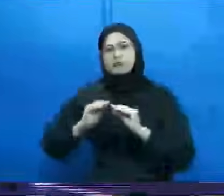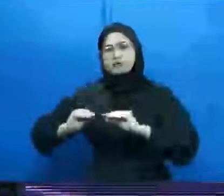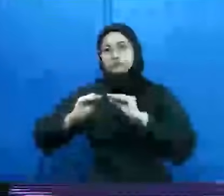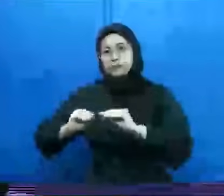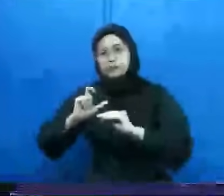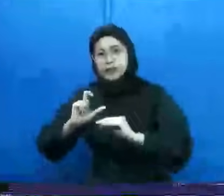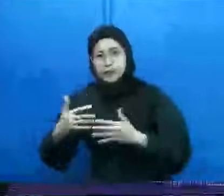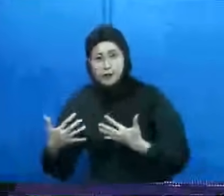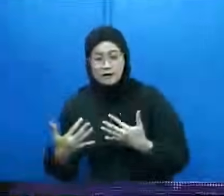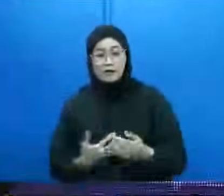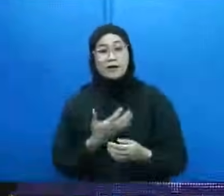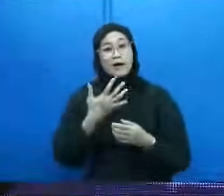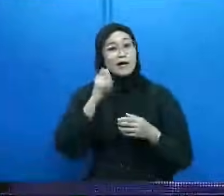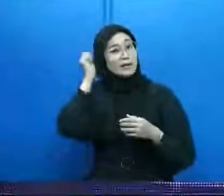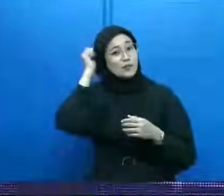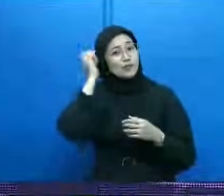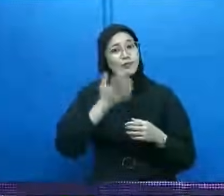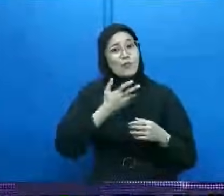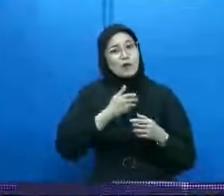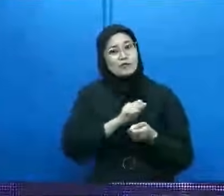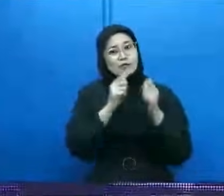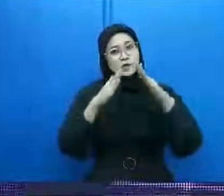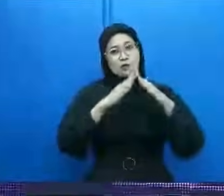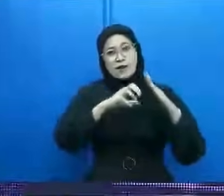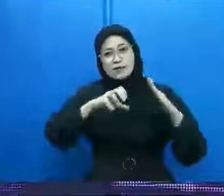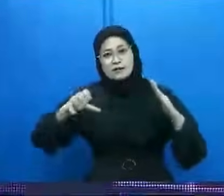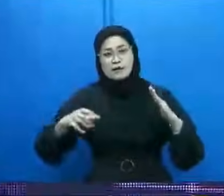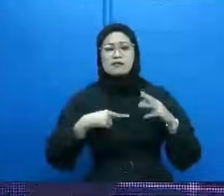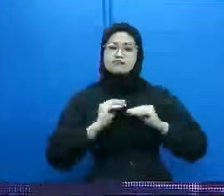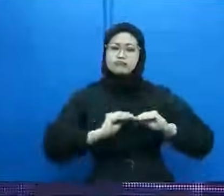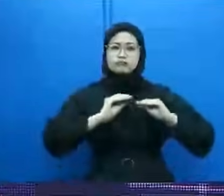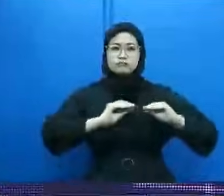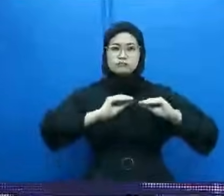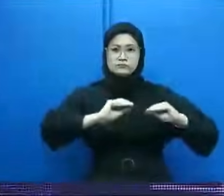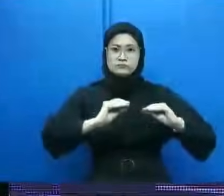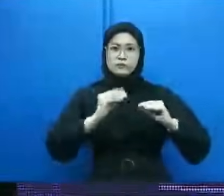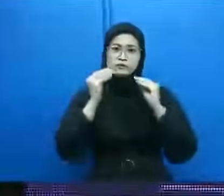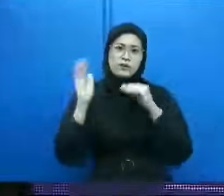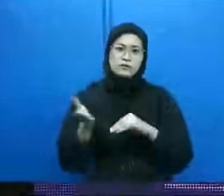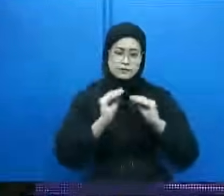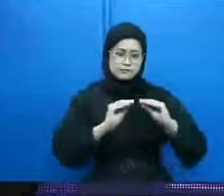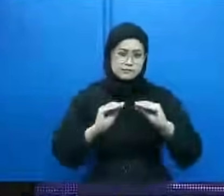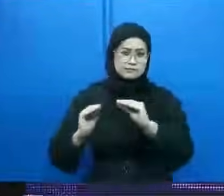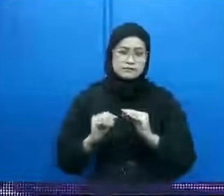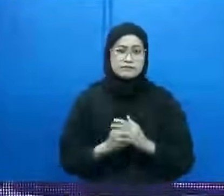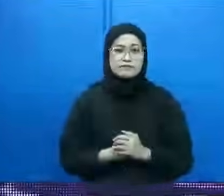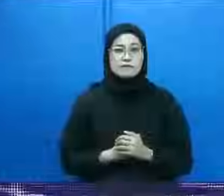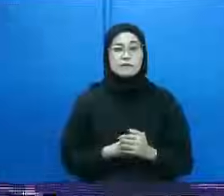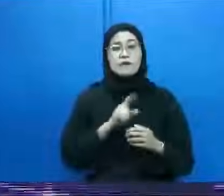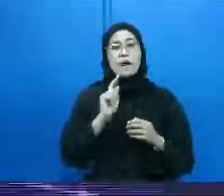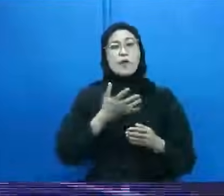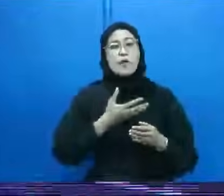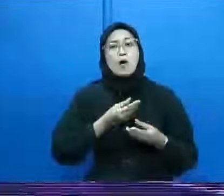dan Kamis. Kamis khusus untuk akhwat kita Sayyidah Aisyah radhiyallahu ta'ala anha dalam hadis Al-Bukhari. Yang ingin